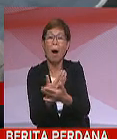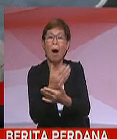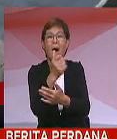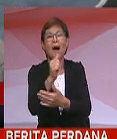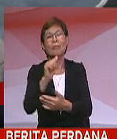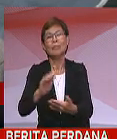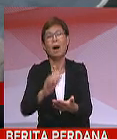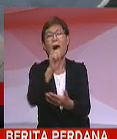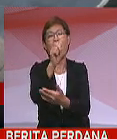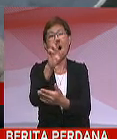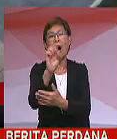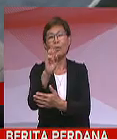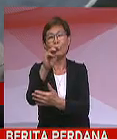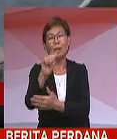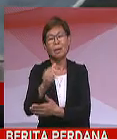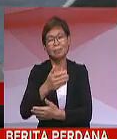Aroma.